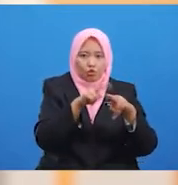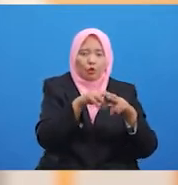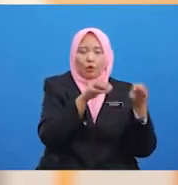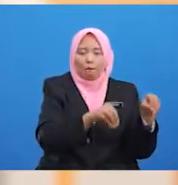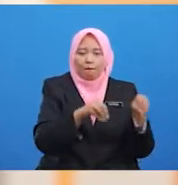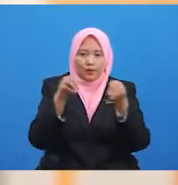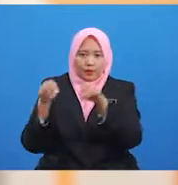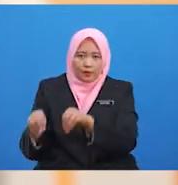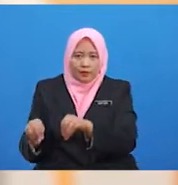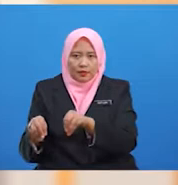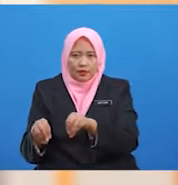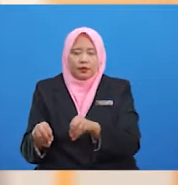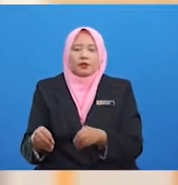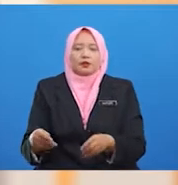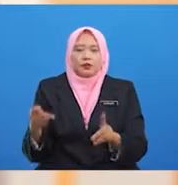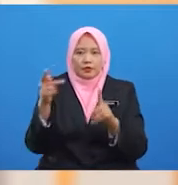mendapatkan pekerjaan.